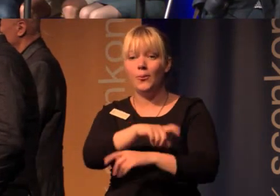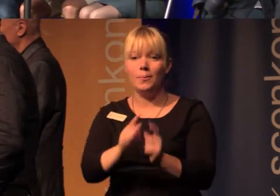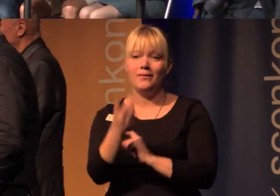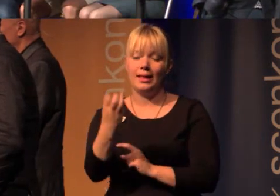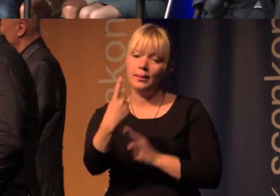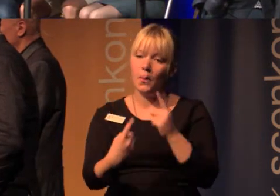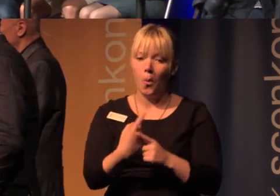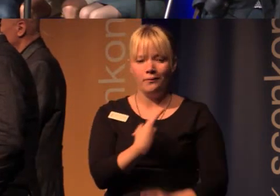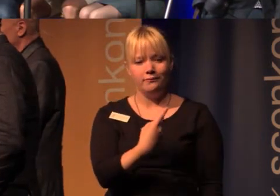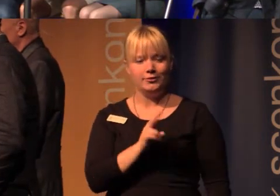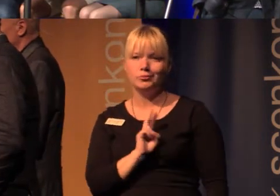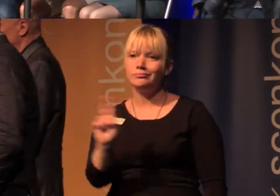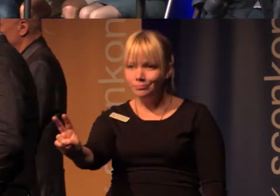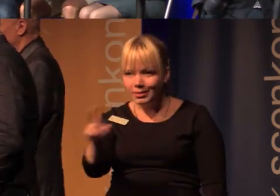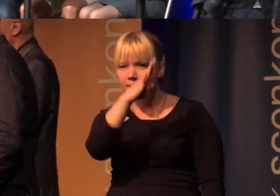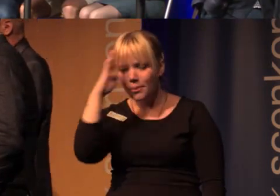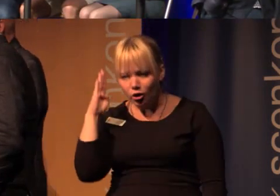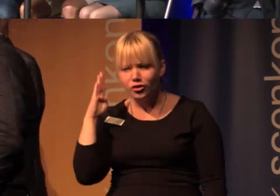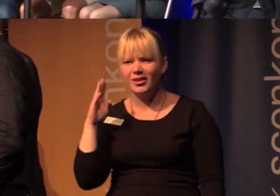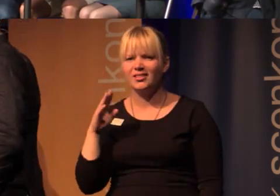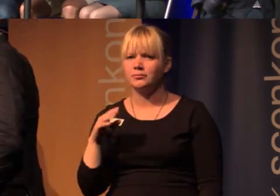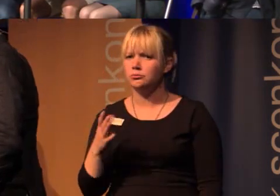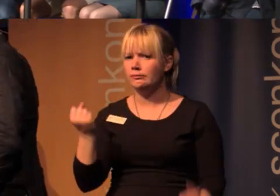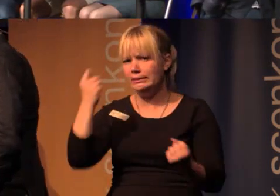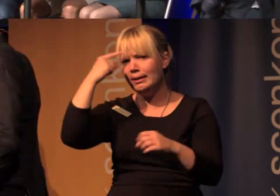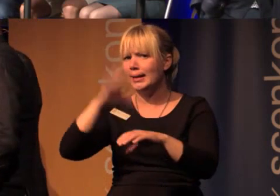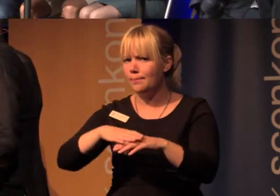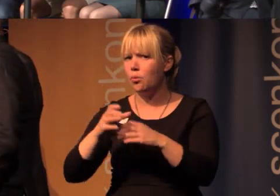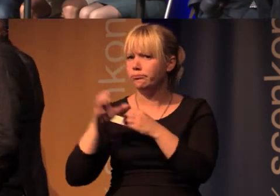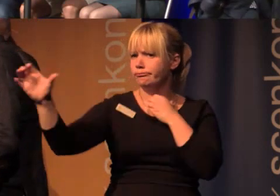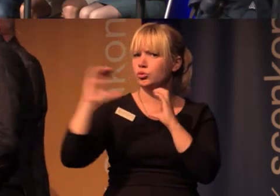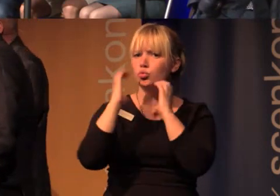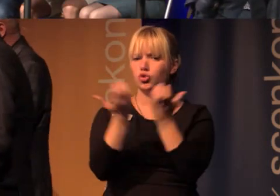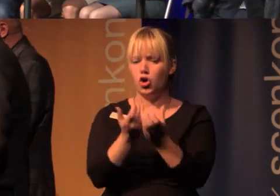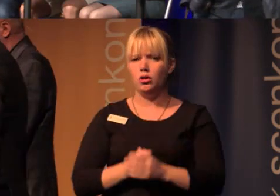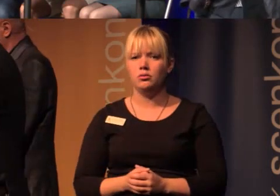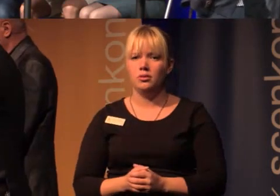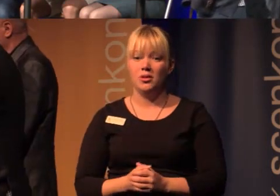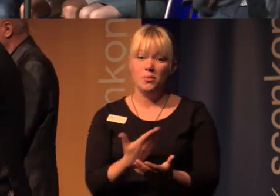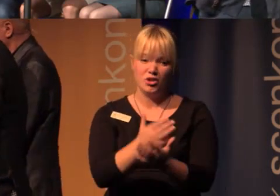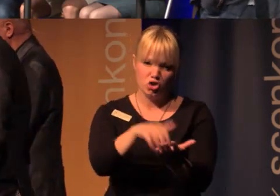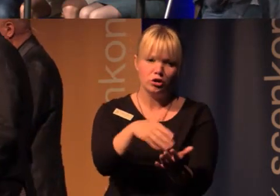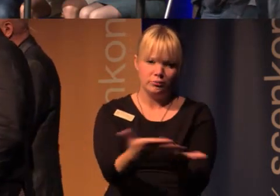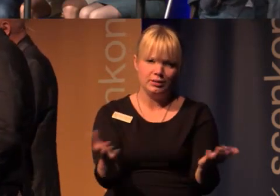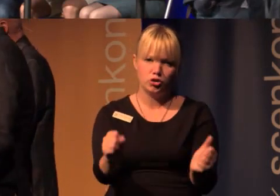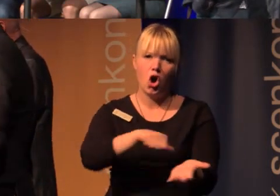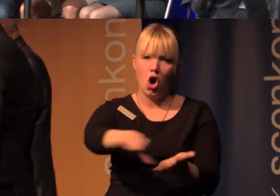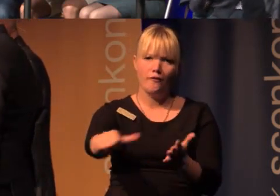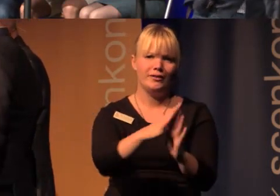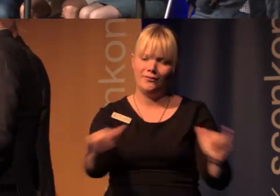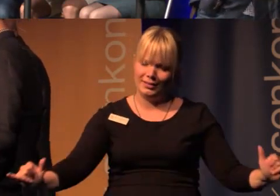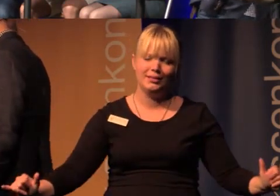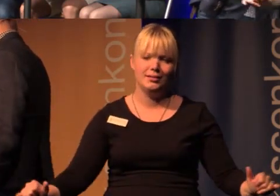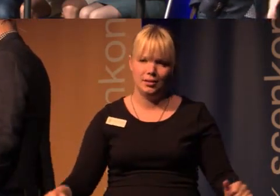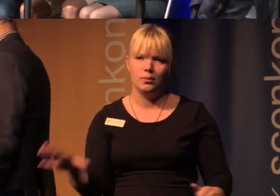30, så passade vi på att gå dit. Så det perspektivet tycker jag också är viktigt. Och avgiftsfria statliga museum, också något som tillgängliggör